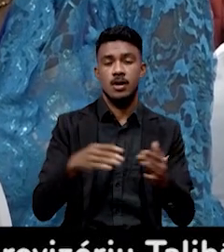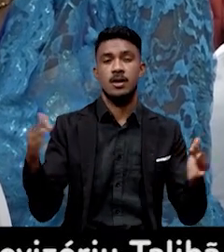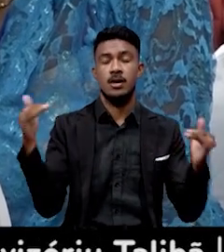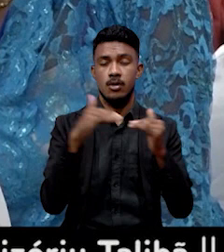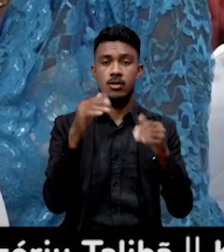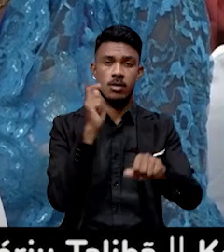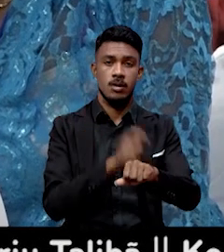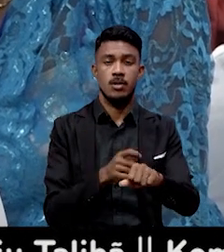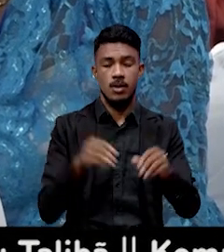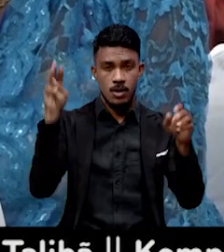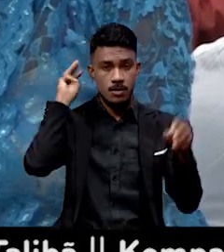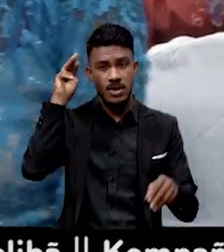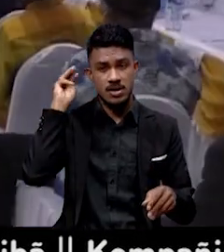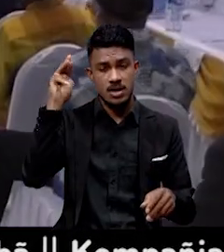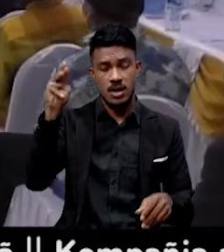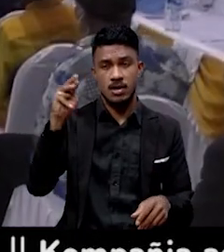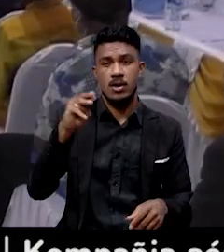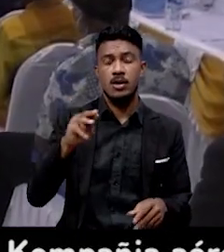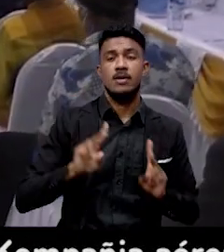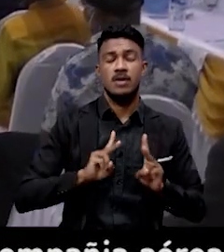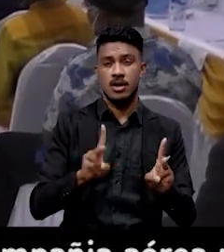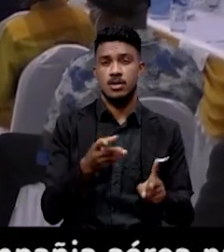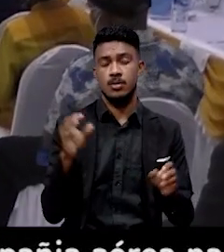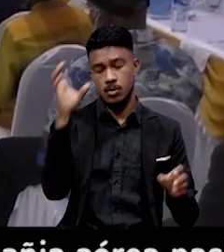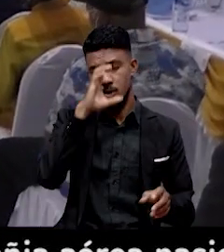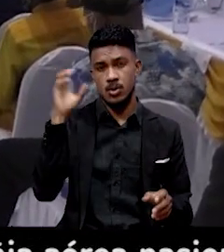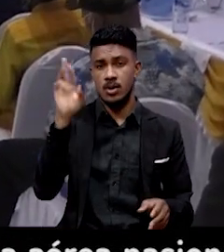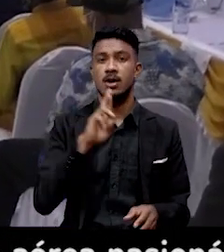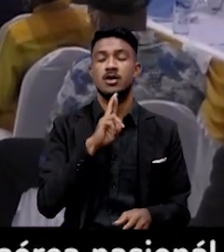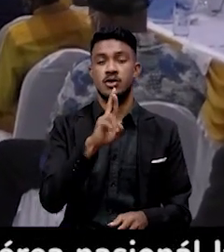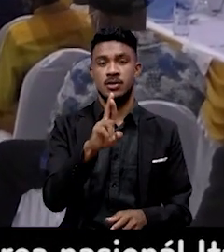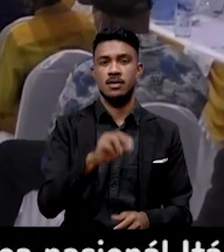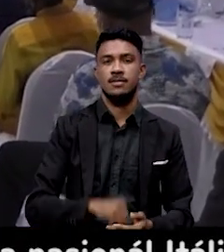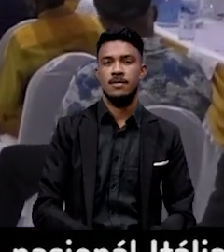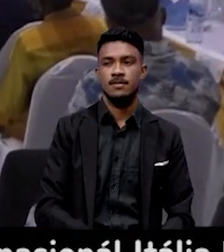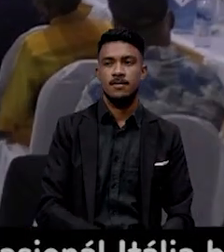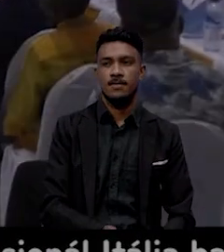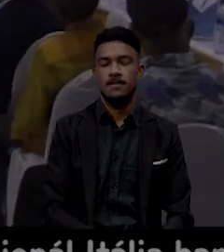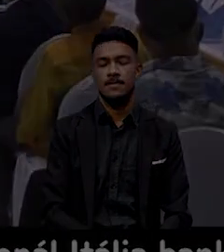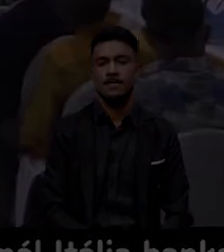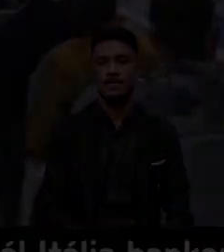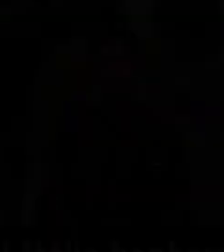ba ministério competente hodibuka solução. Bem-vinda, Ximenes, Almeida dos Santos, GMN.